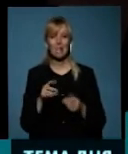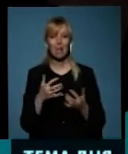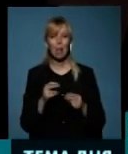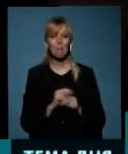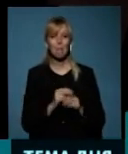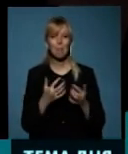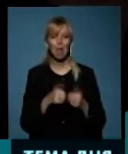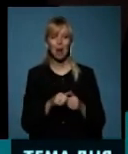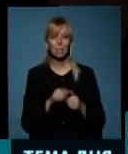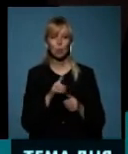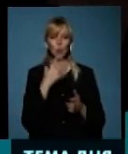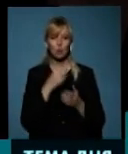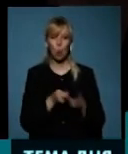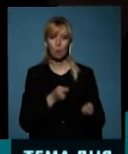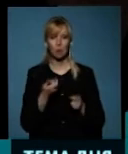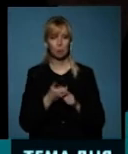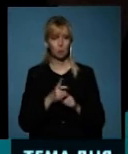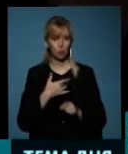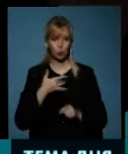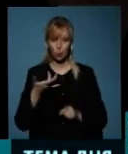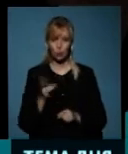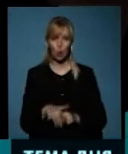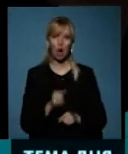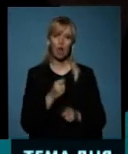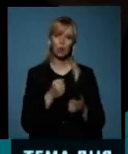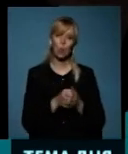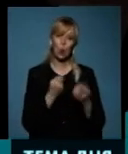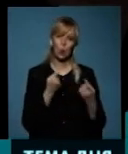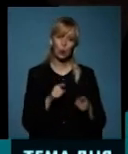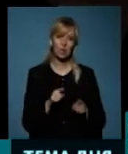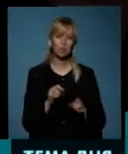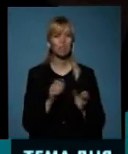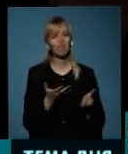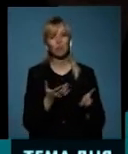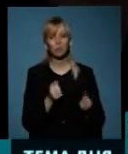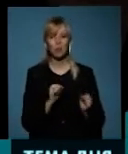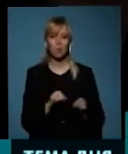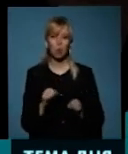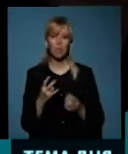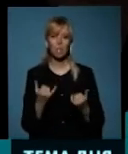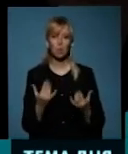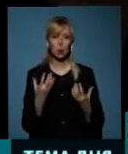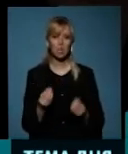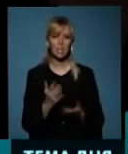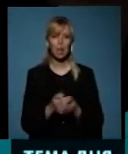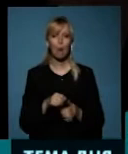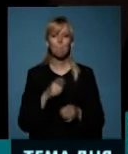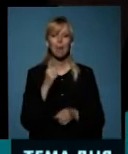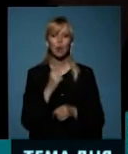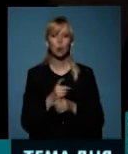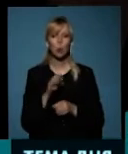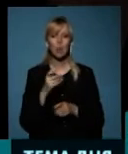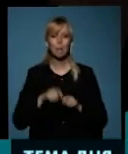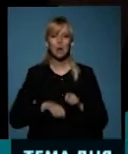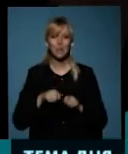своїх перевізників більш суворе, а до інших, можливо, на сьогоднішній день діє мораторій на